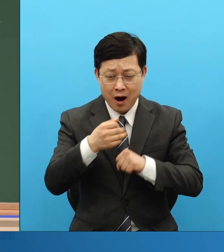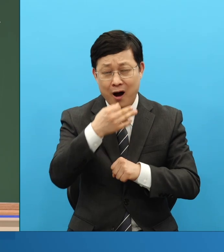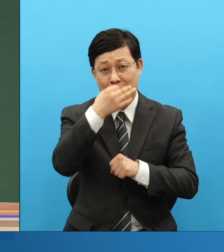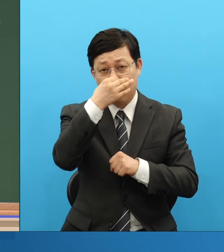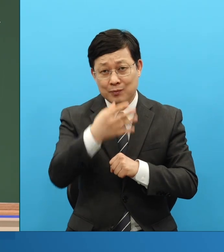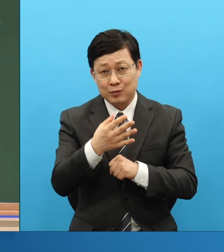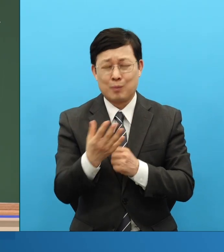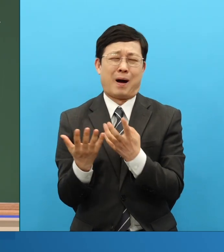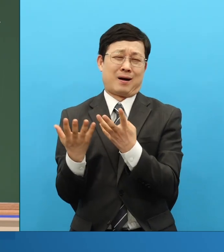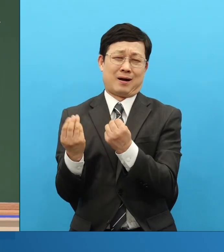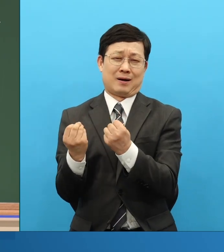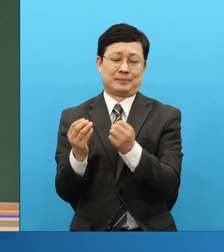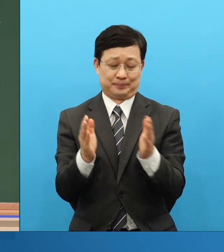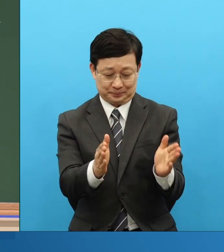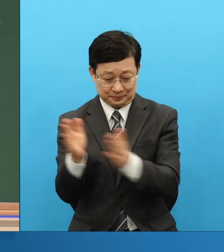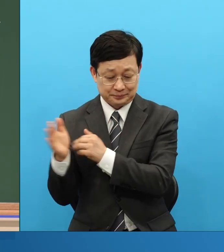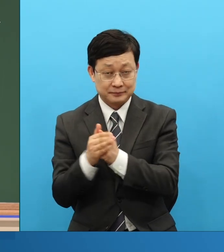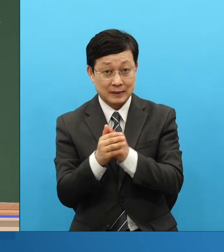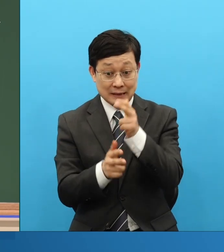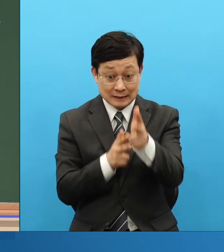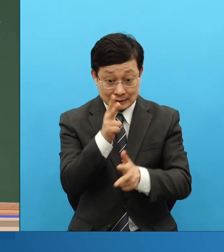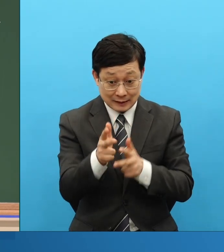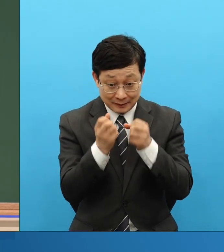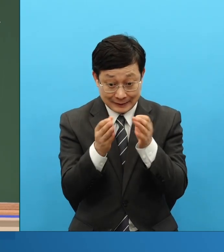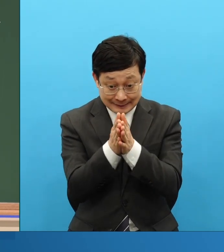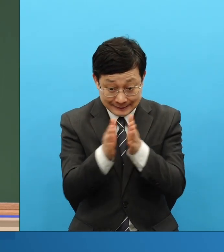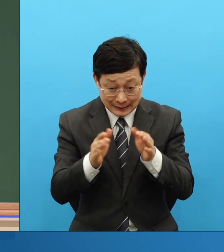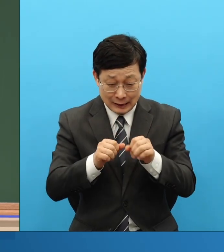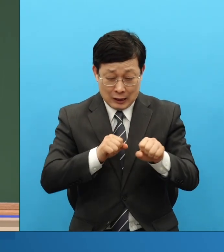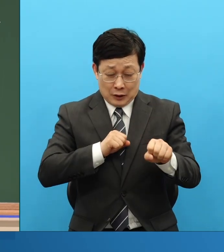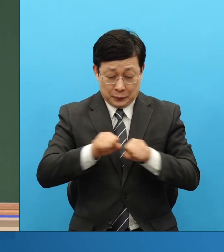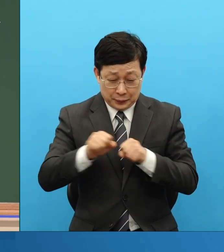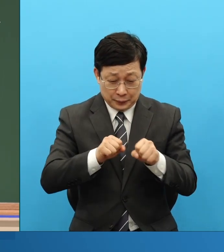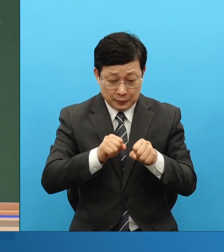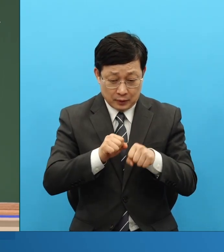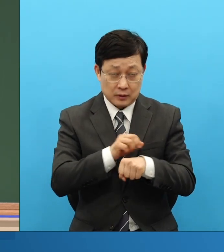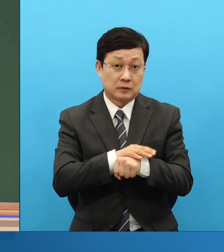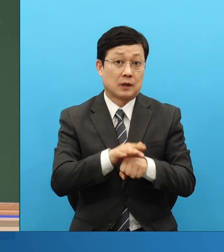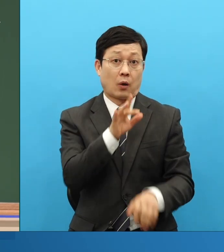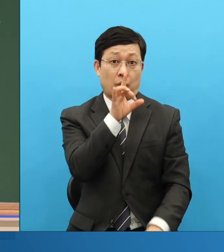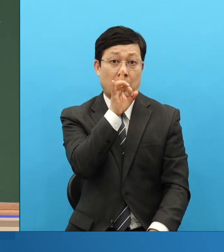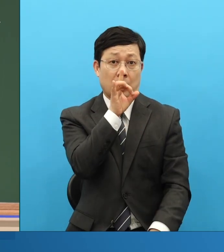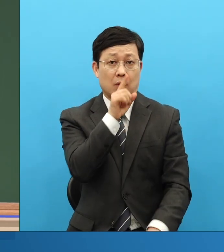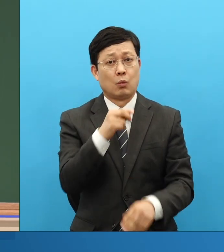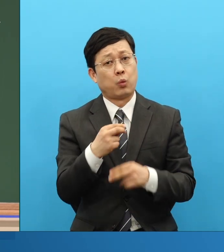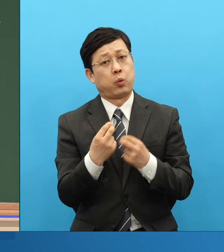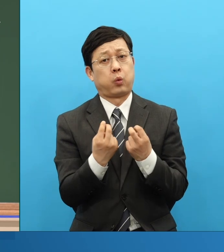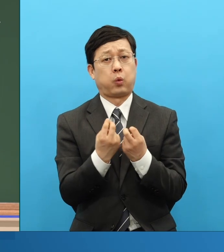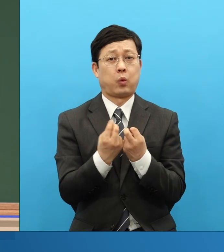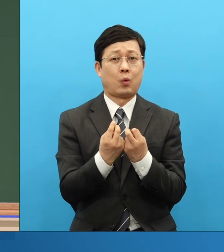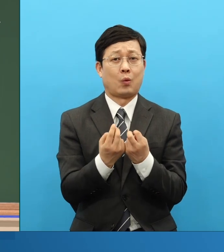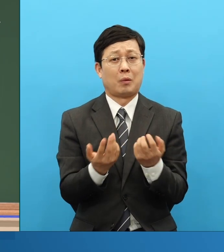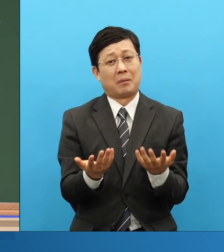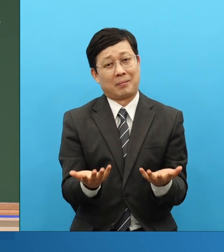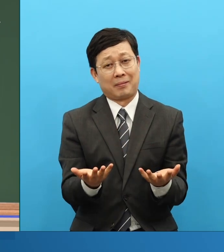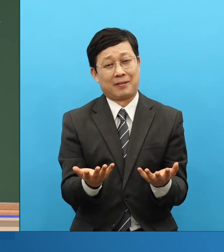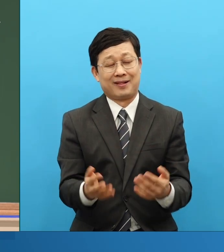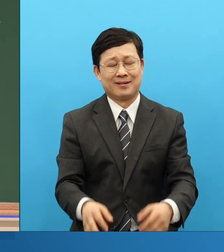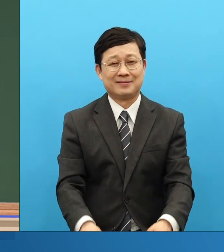사업을 시작했는데 잘 안 된다. 이러면 어떻게 됩니까? Or you begin a business and it's not doing so well, then what will you